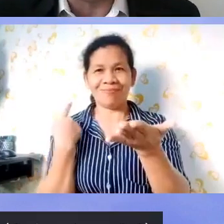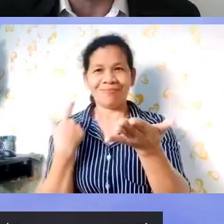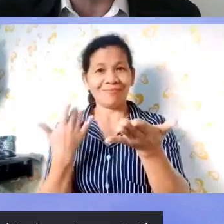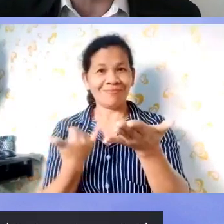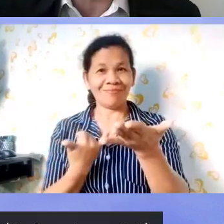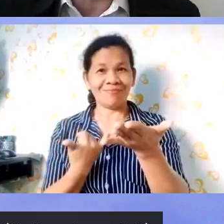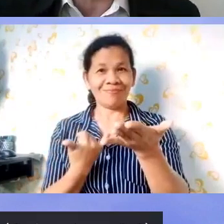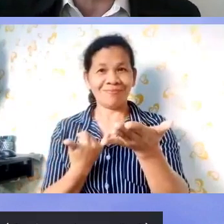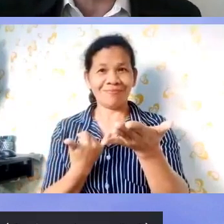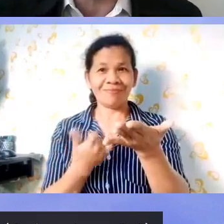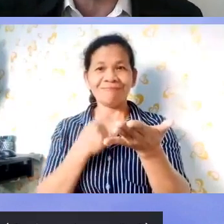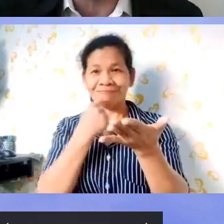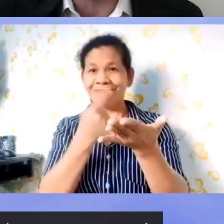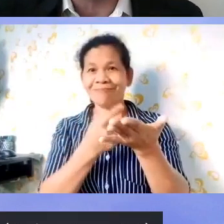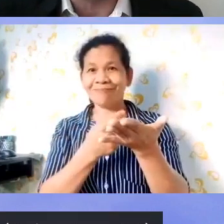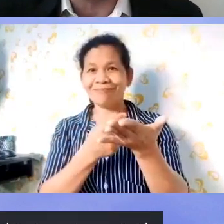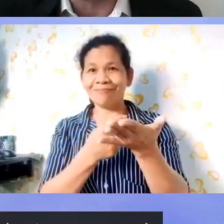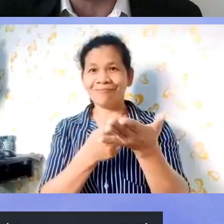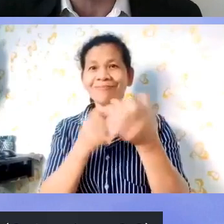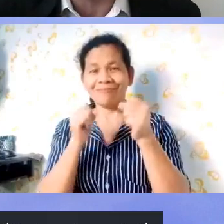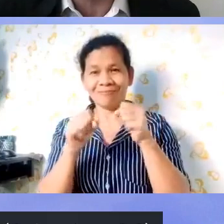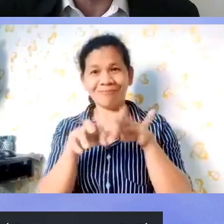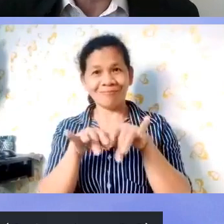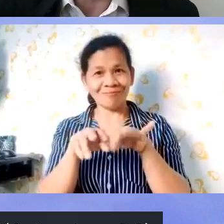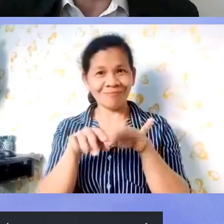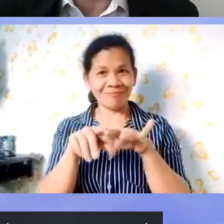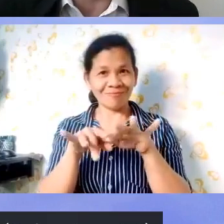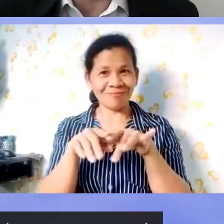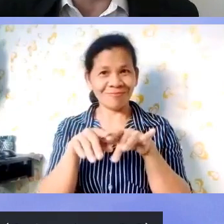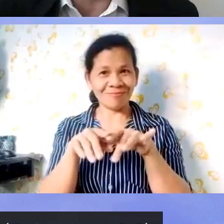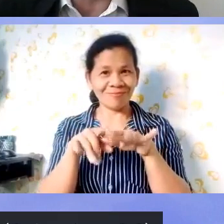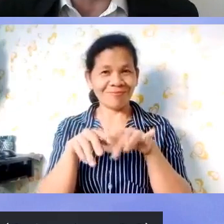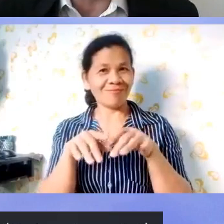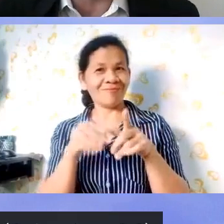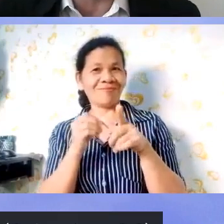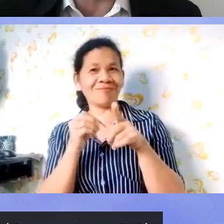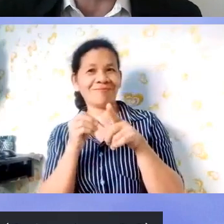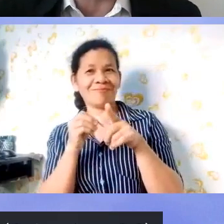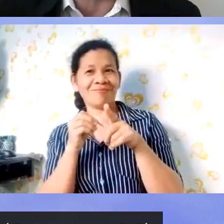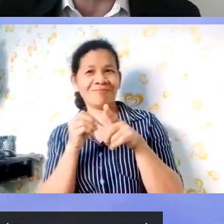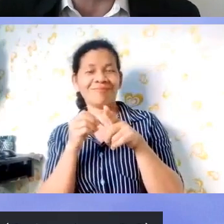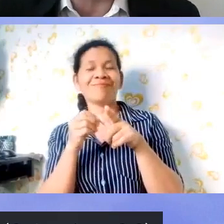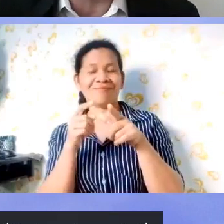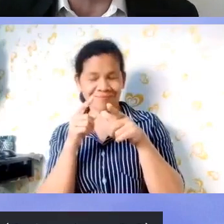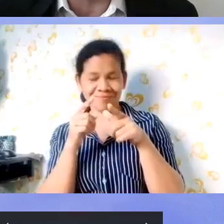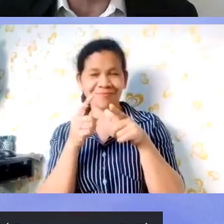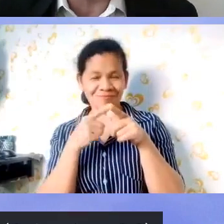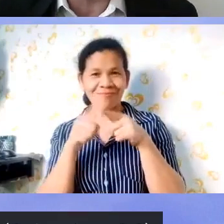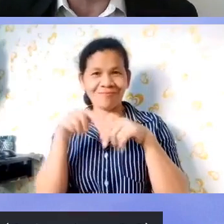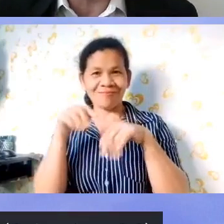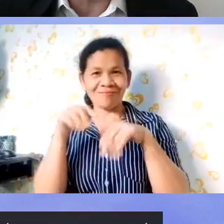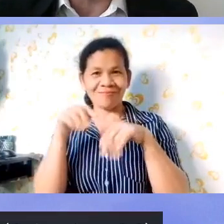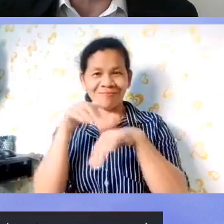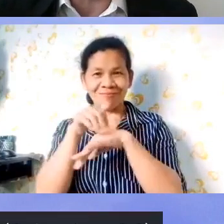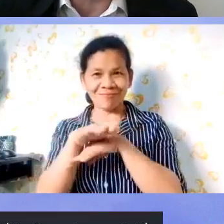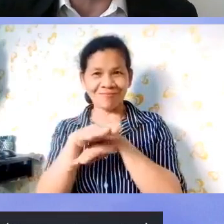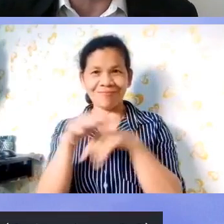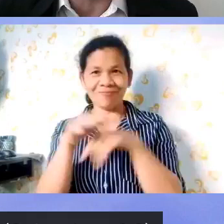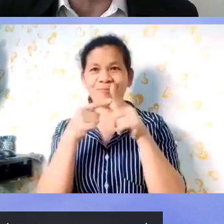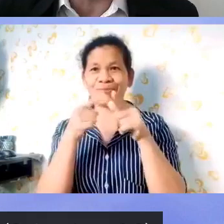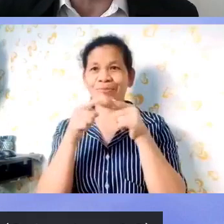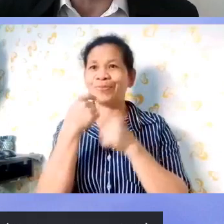yung mag-type, mag-chat po dyan sa ating chat box para po inyo rin banggitin ang inyo rin pong